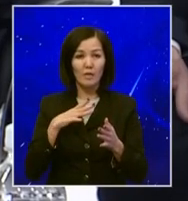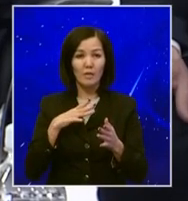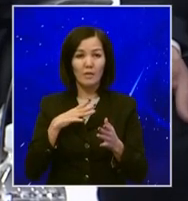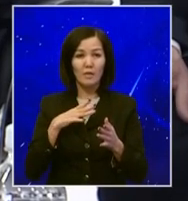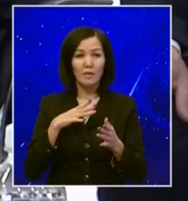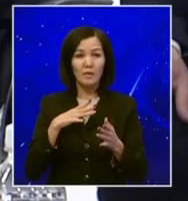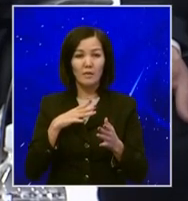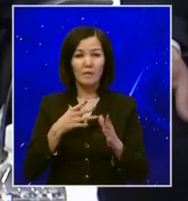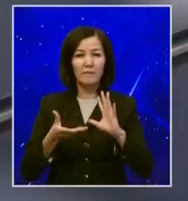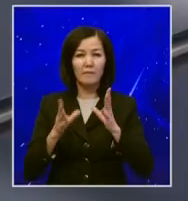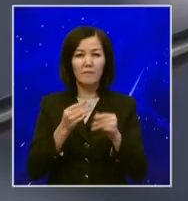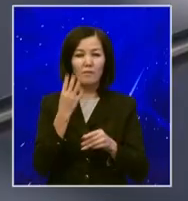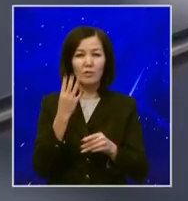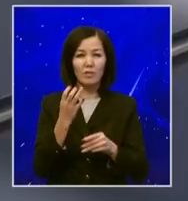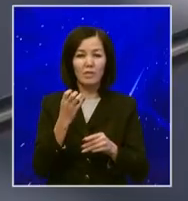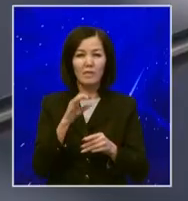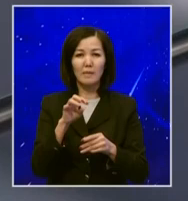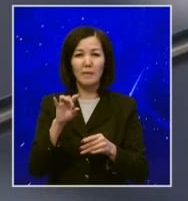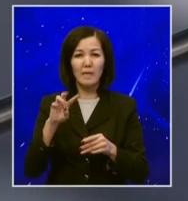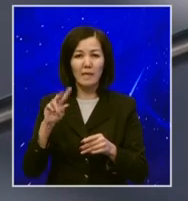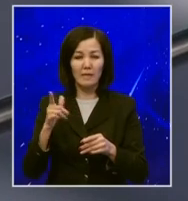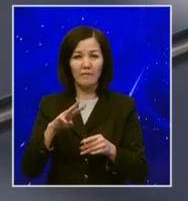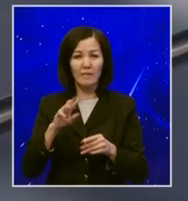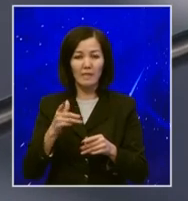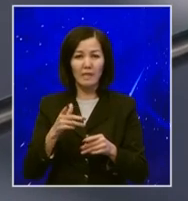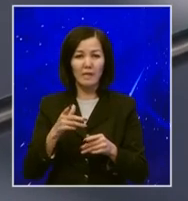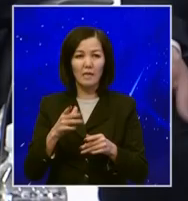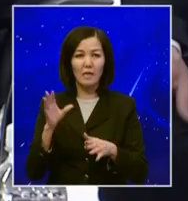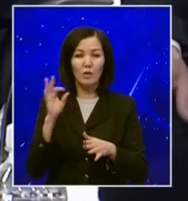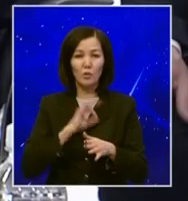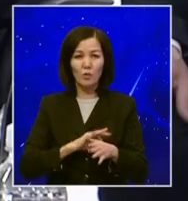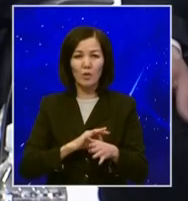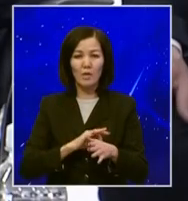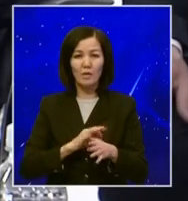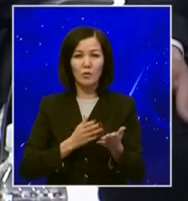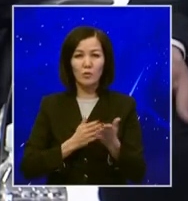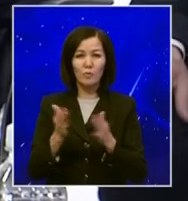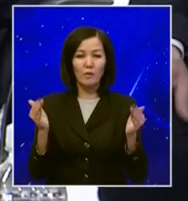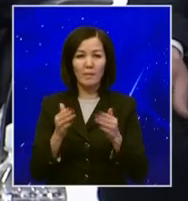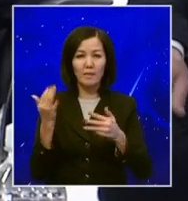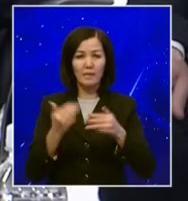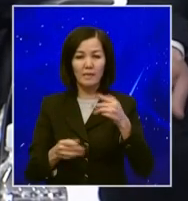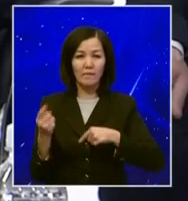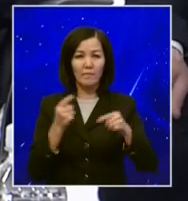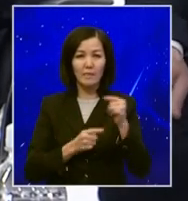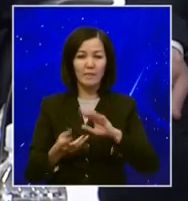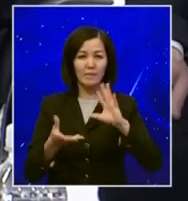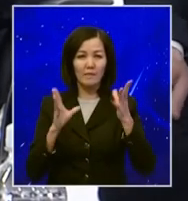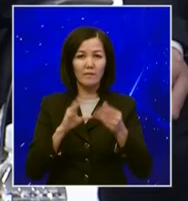3 триллиона, почти 400 миллиардов тенге, доля именно субъектов малого и среднего бизнеса